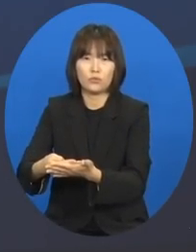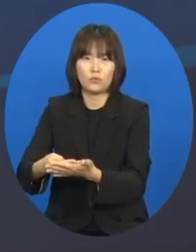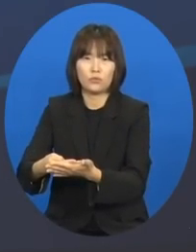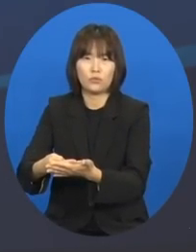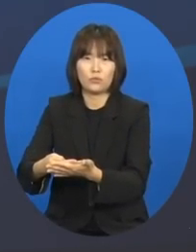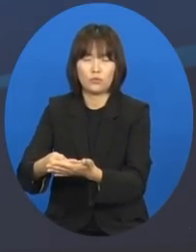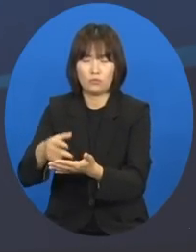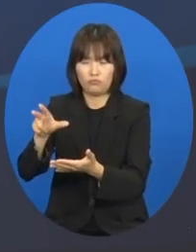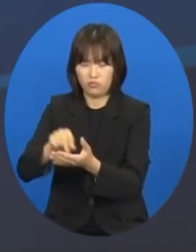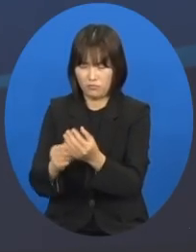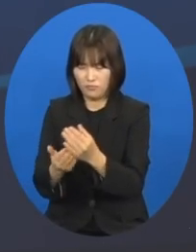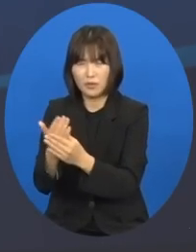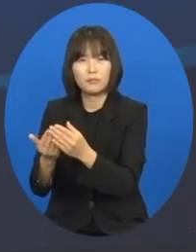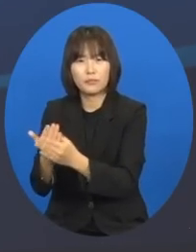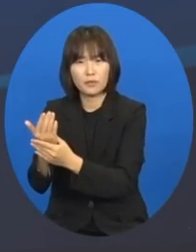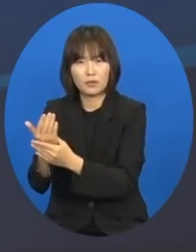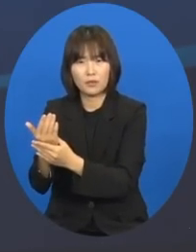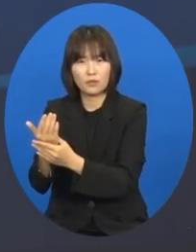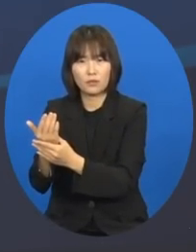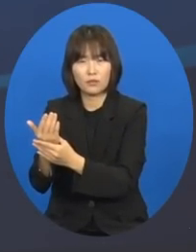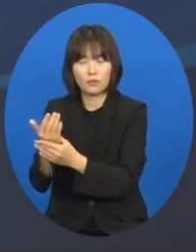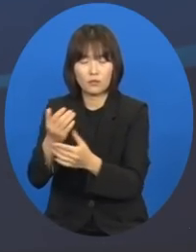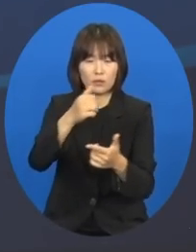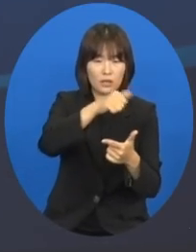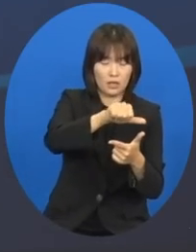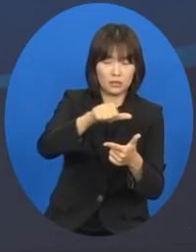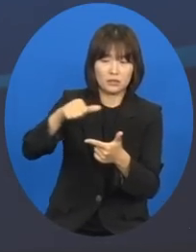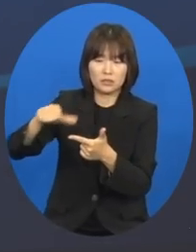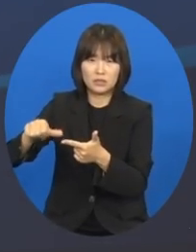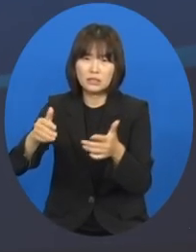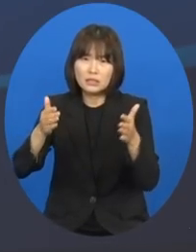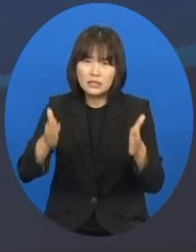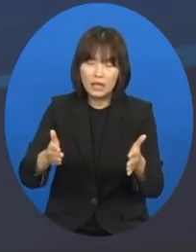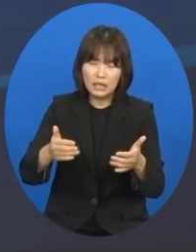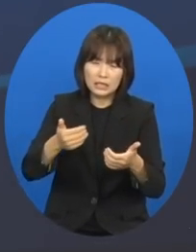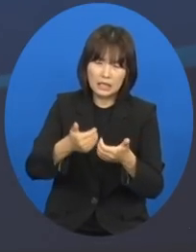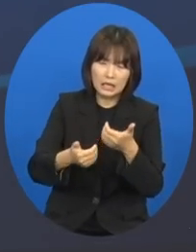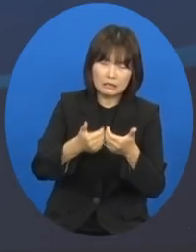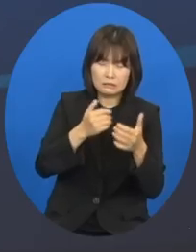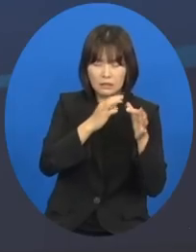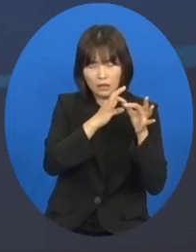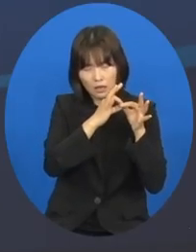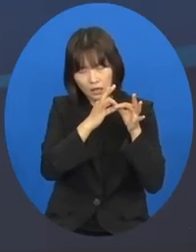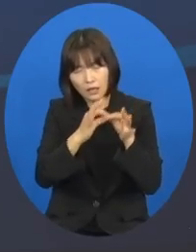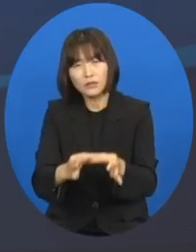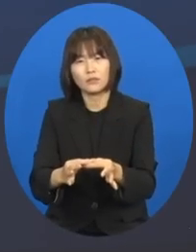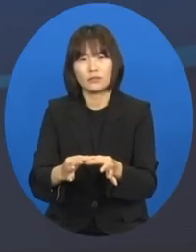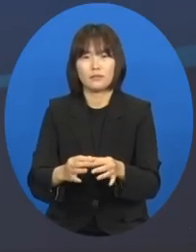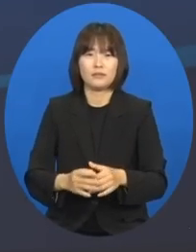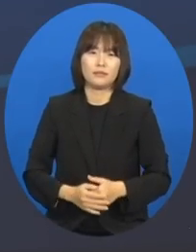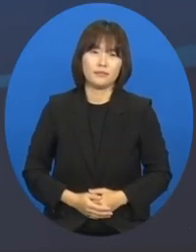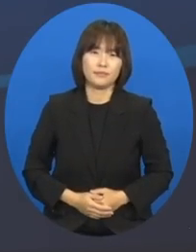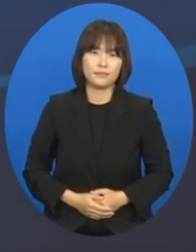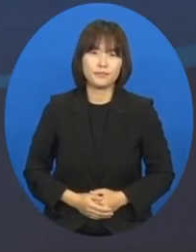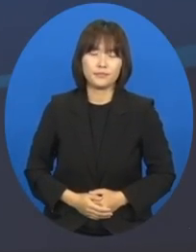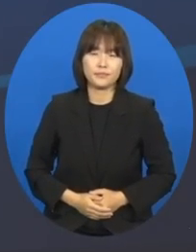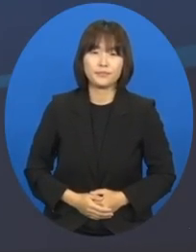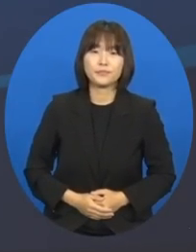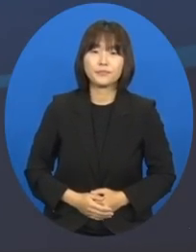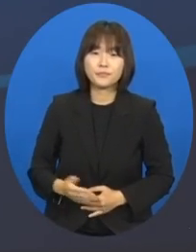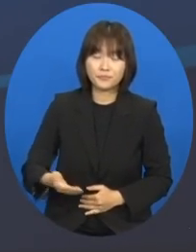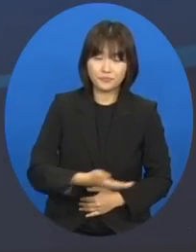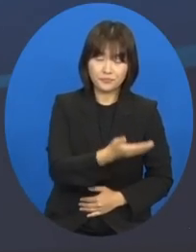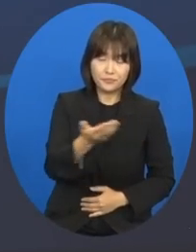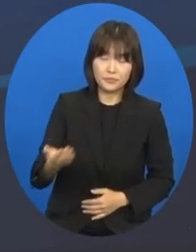여러 가지 문제를 일으키고이 둘 사이에 일어나는 갈등이 끊임없이 있습니다 여러분